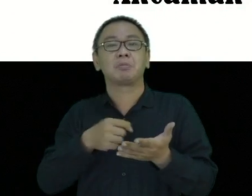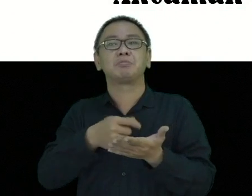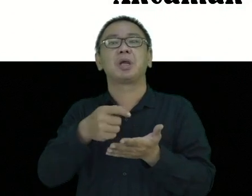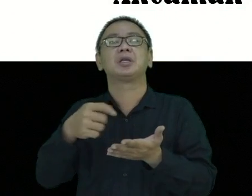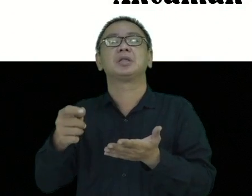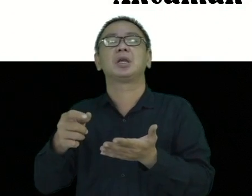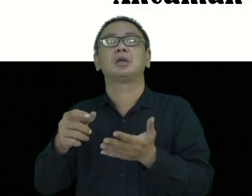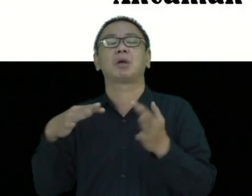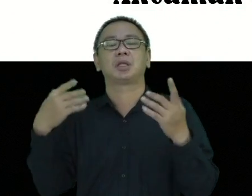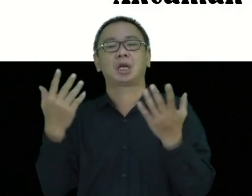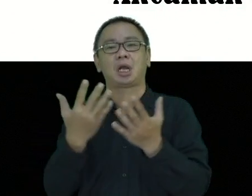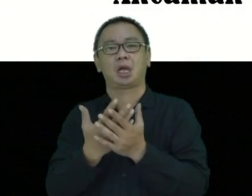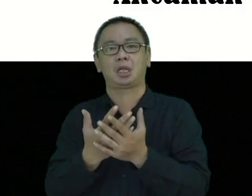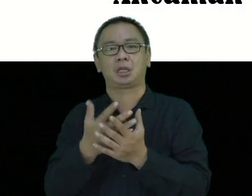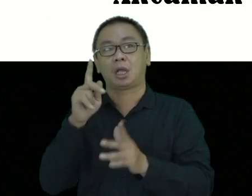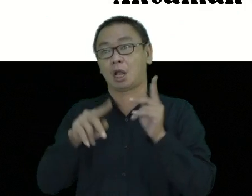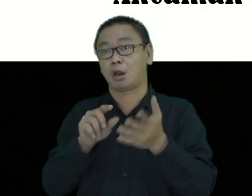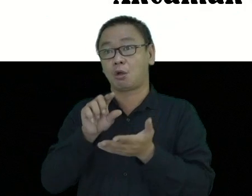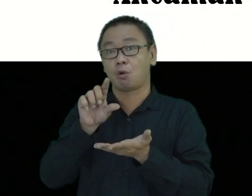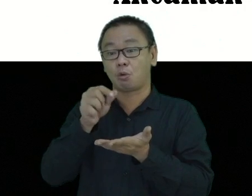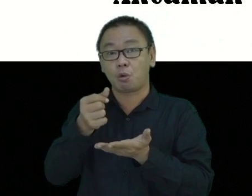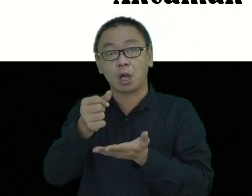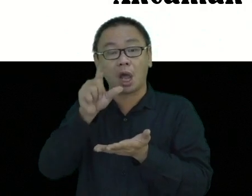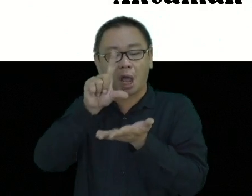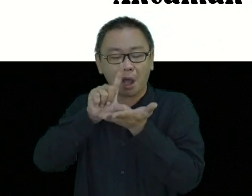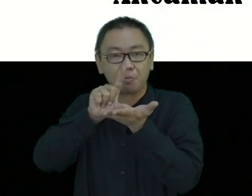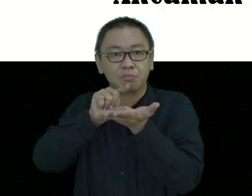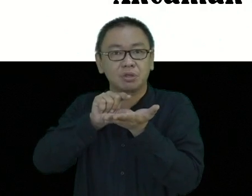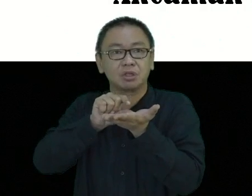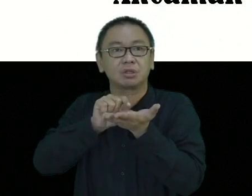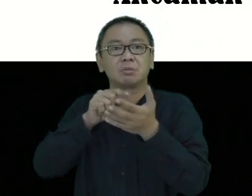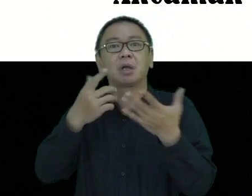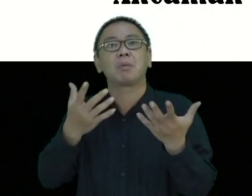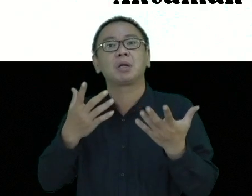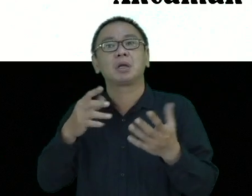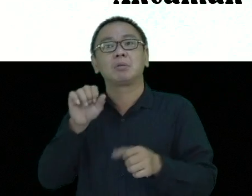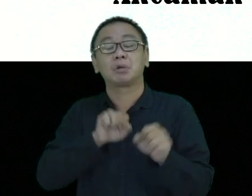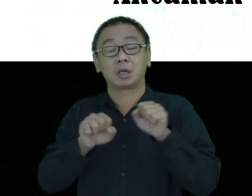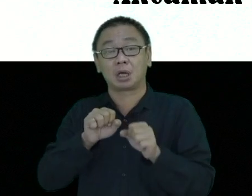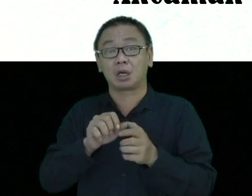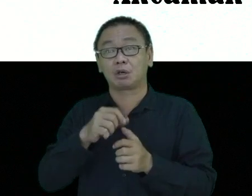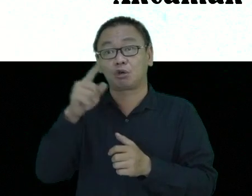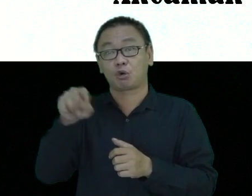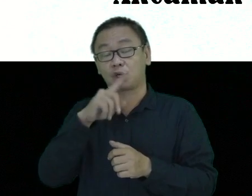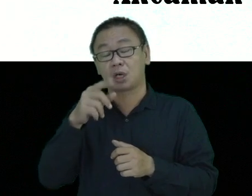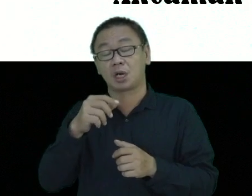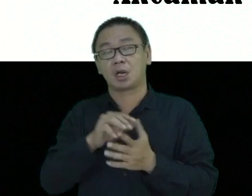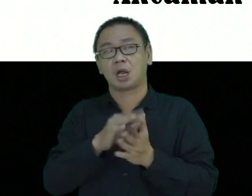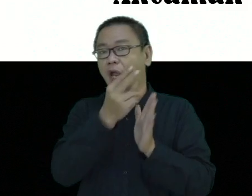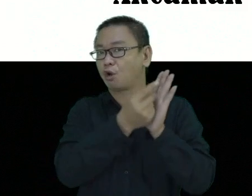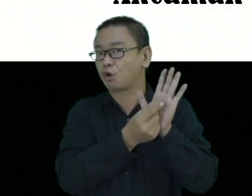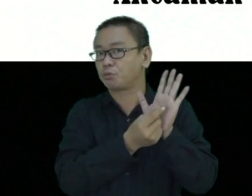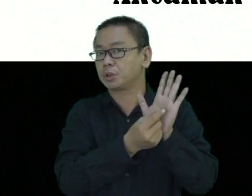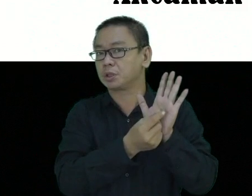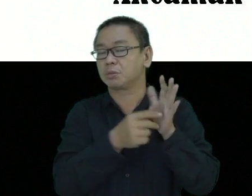masyarakat. Ketika uang itu habis, lalu bagaimana menggerakkan roda perekonomian? Bagaimana dengan kondisi saham